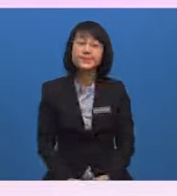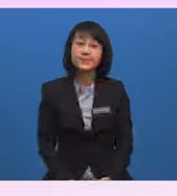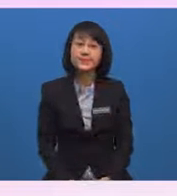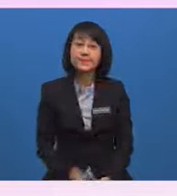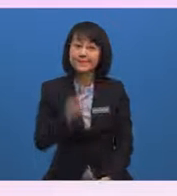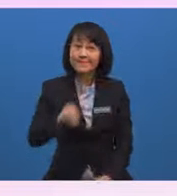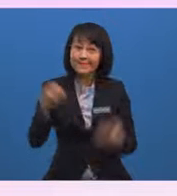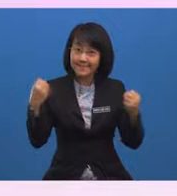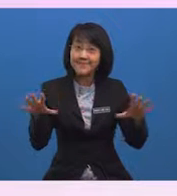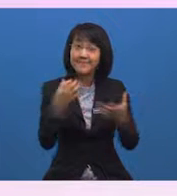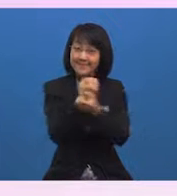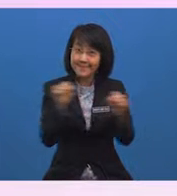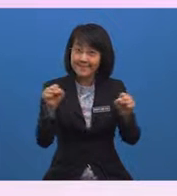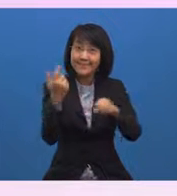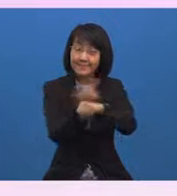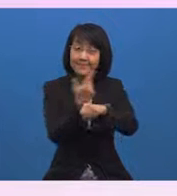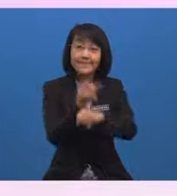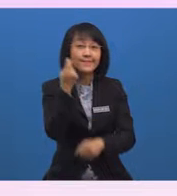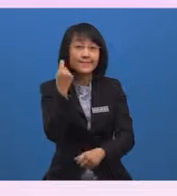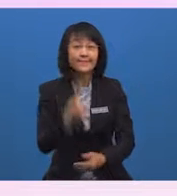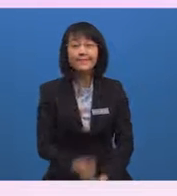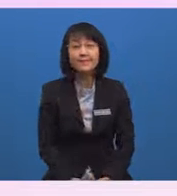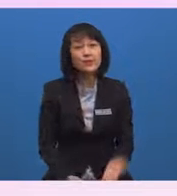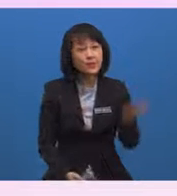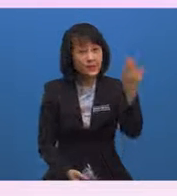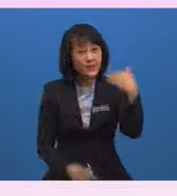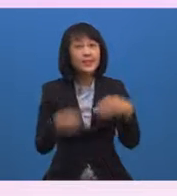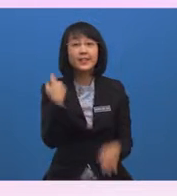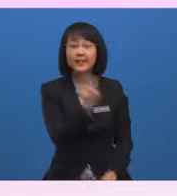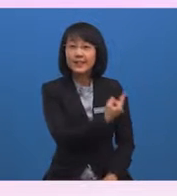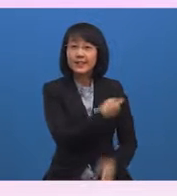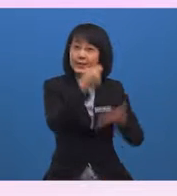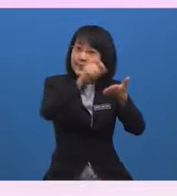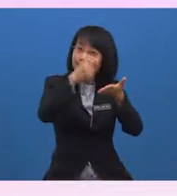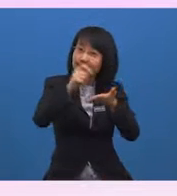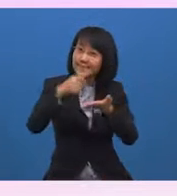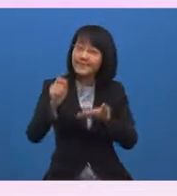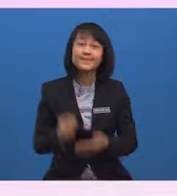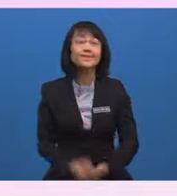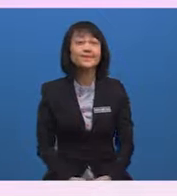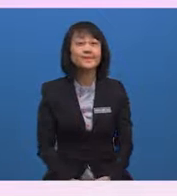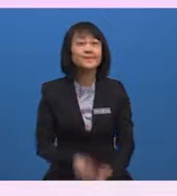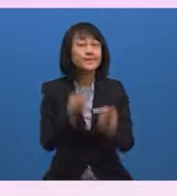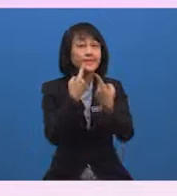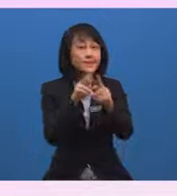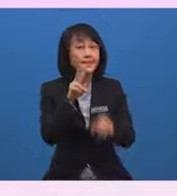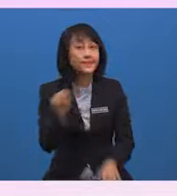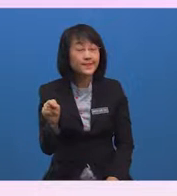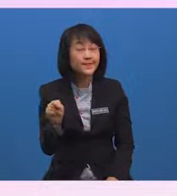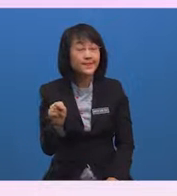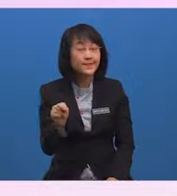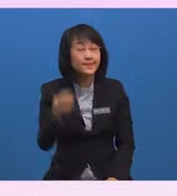Murid-murid sudah siap latihan tadi? Mari kita semak jawapan. Jawapan bagi boleh